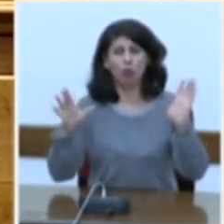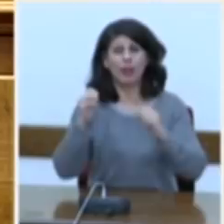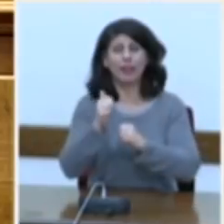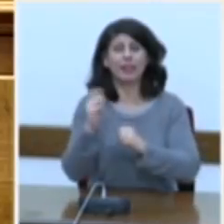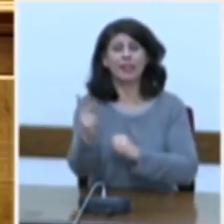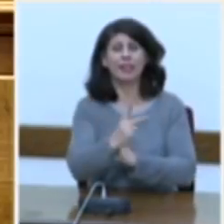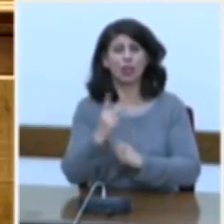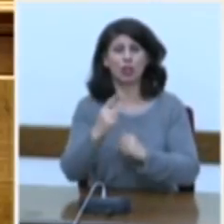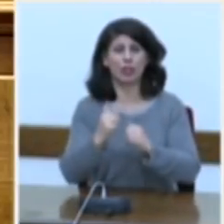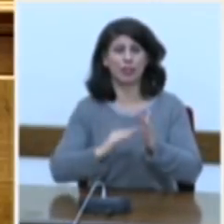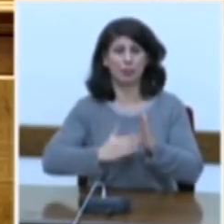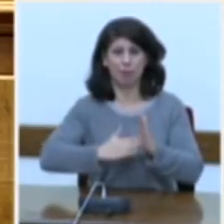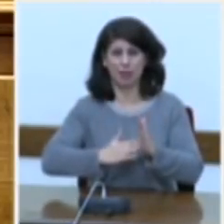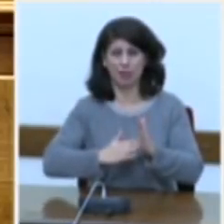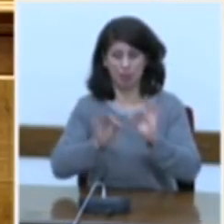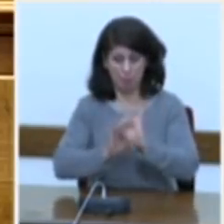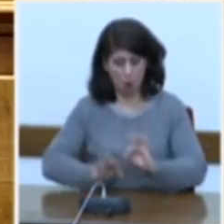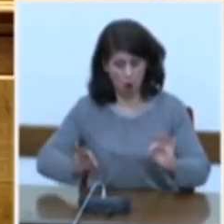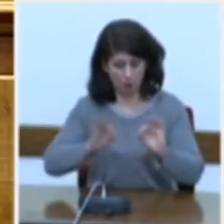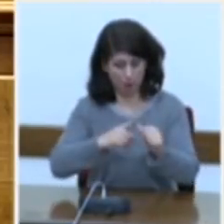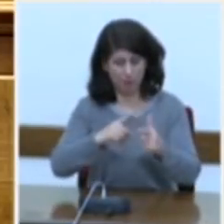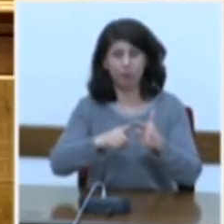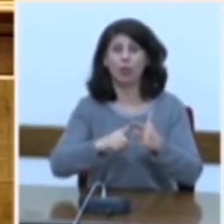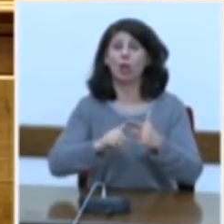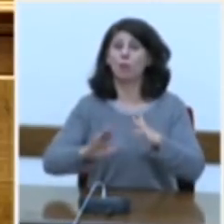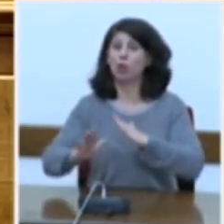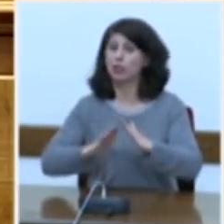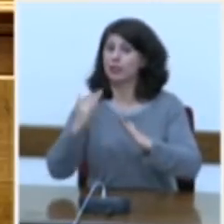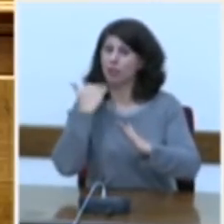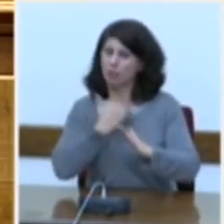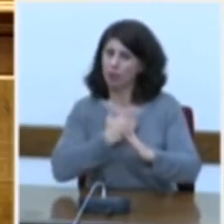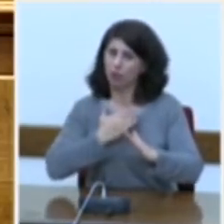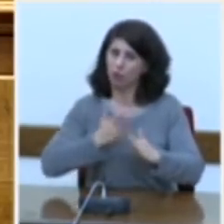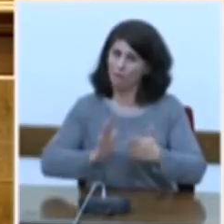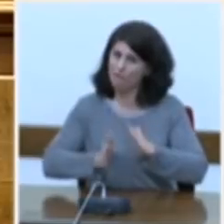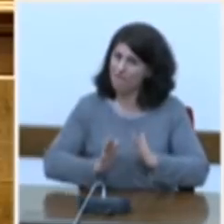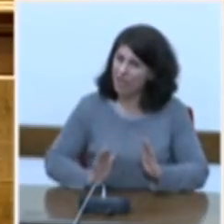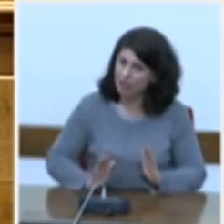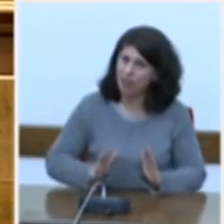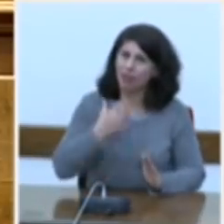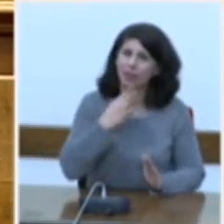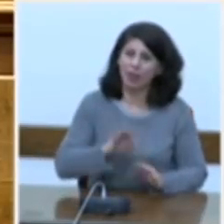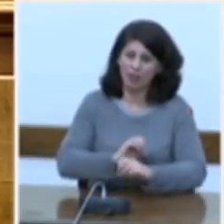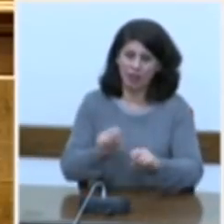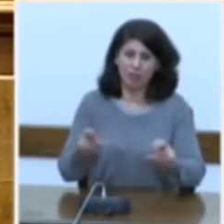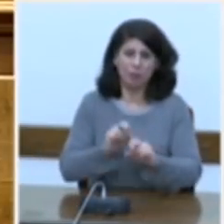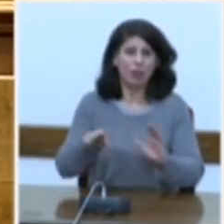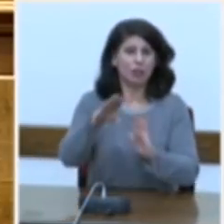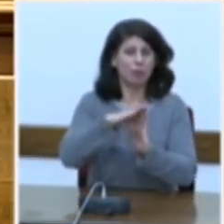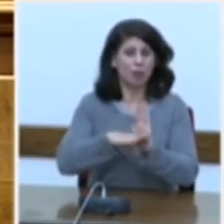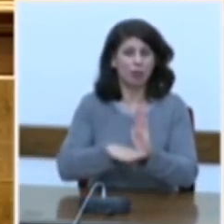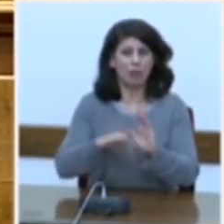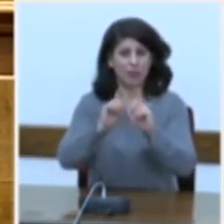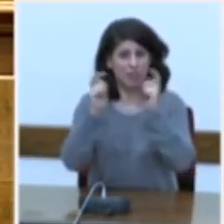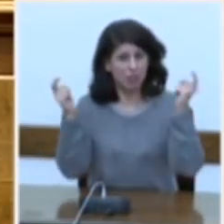κοινωνικές υπηρεσίες για την πρόληψη, προστασία των θυμάτων βίας, δηλαδή ενημερωτικά προγράμματα σε σχολεία